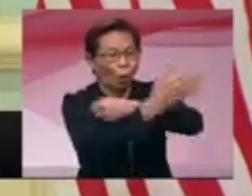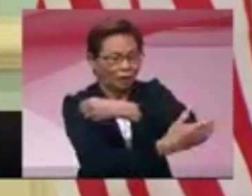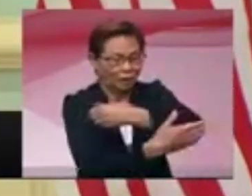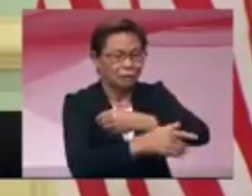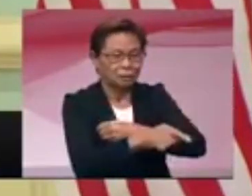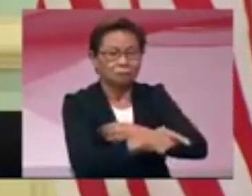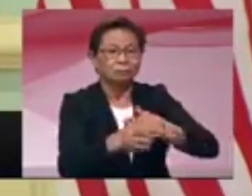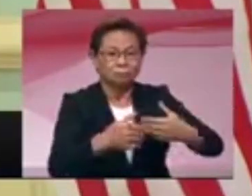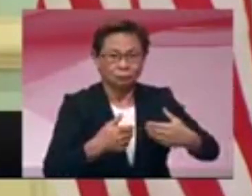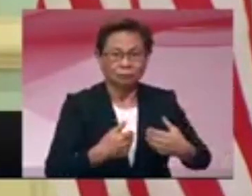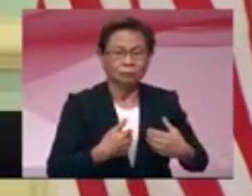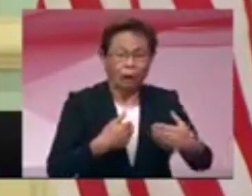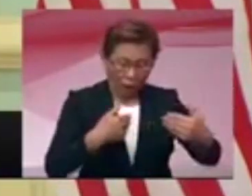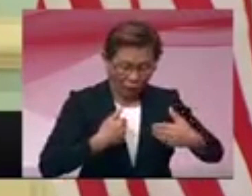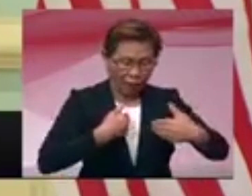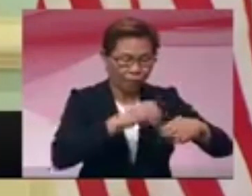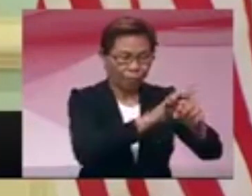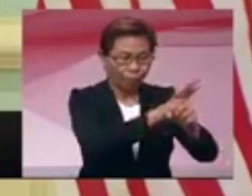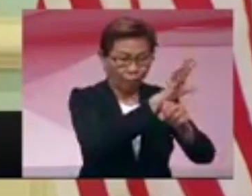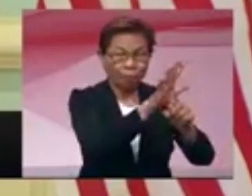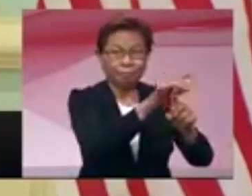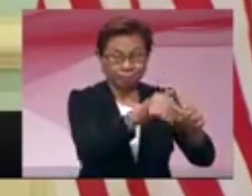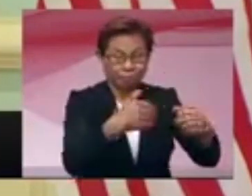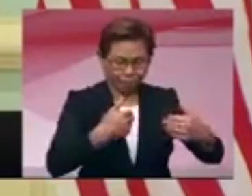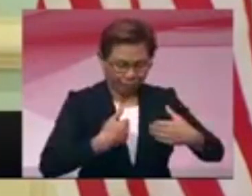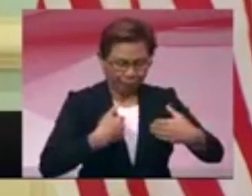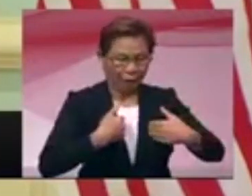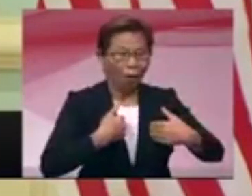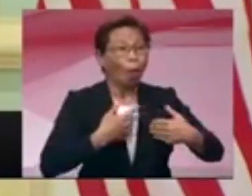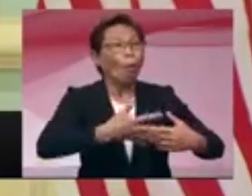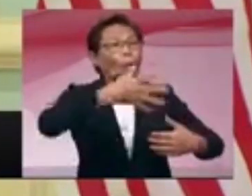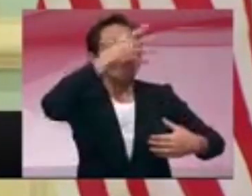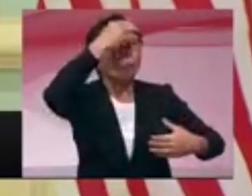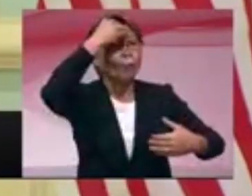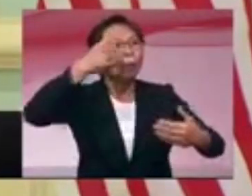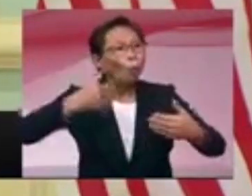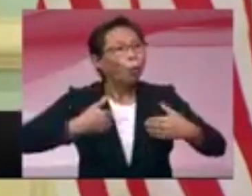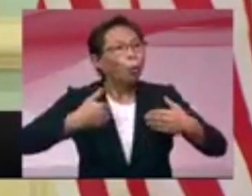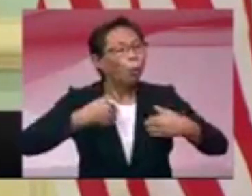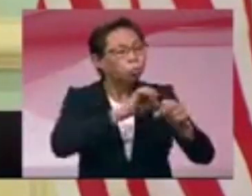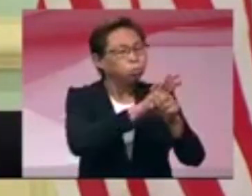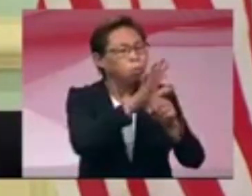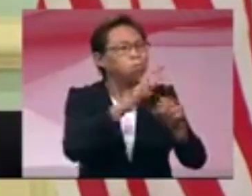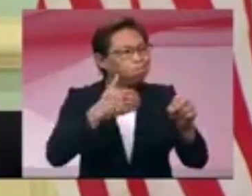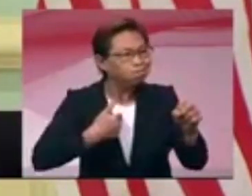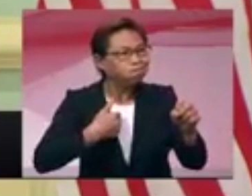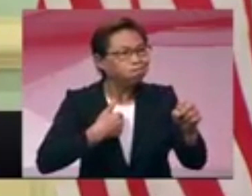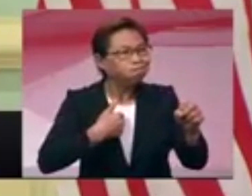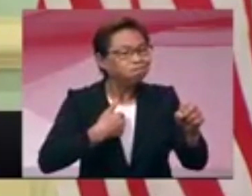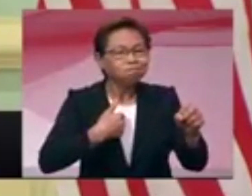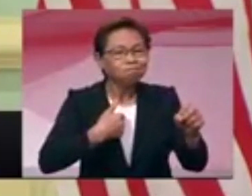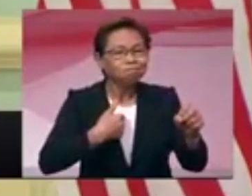pekerja-pekerja binaan, ya, di construction site, kita dapati ada apa nama